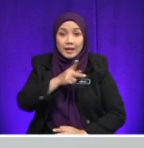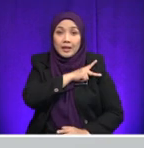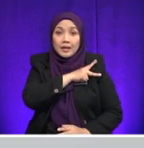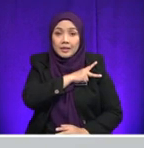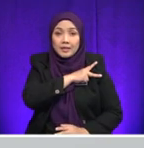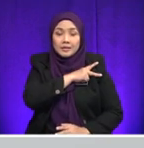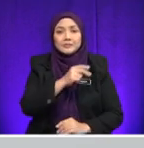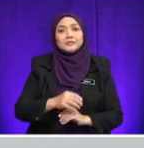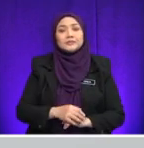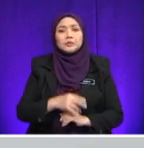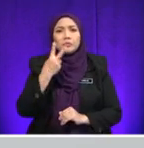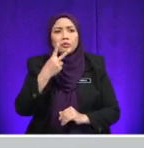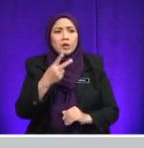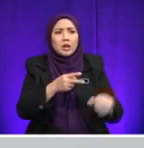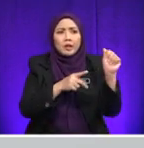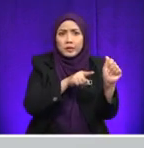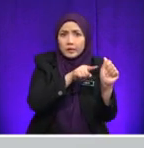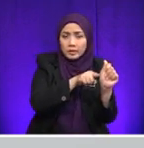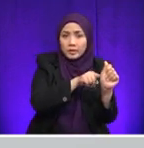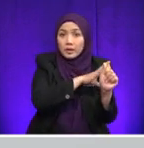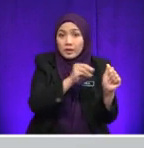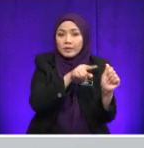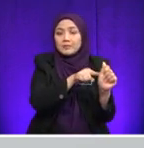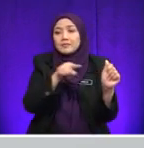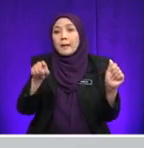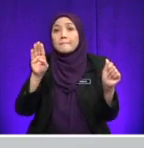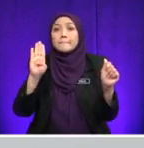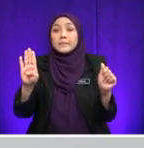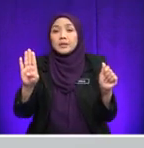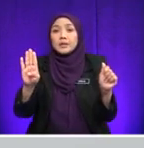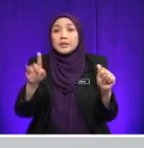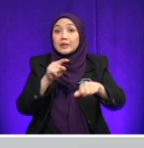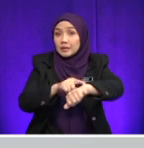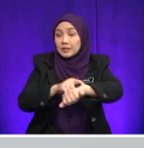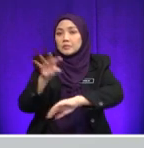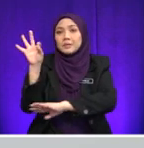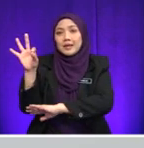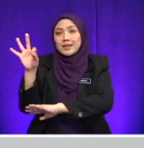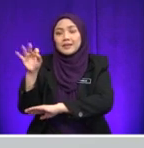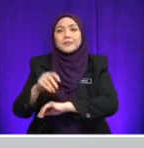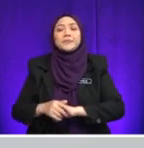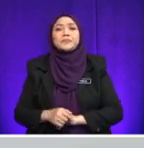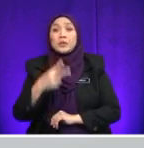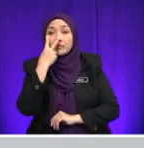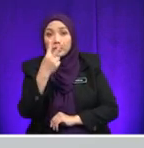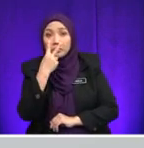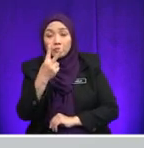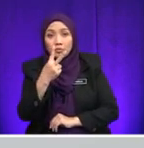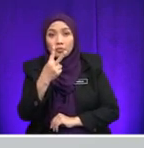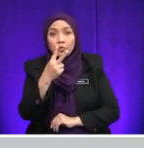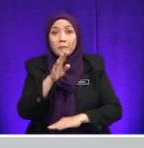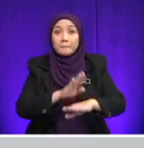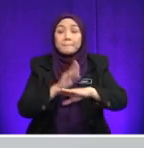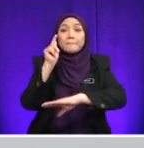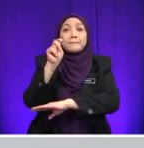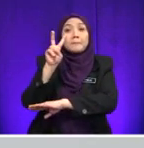masing-masing di pangkalan E dan pangkalan B pada jam 9 Oke jadi kita perhatikan Ada sebuah kapal